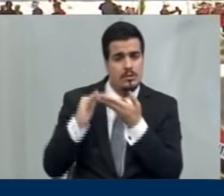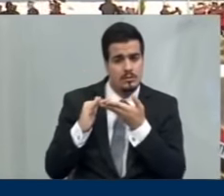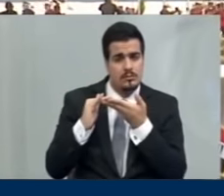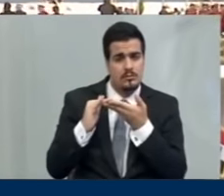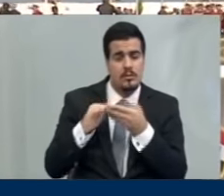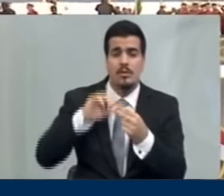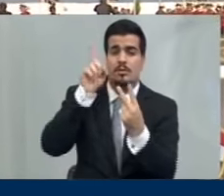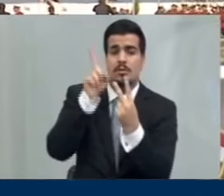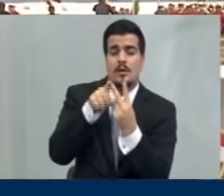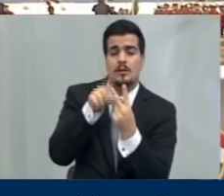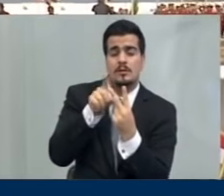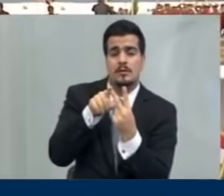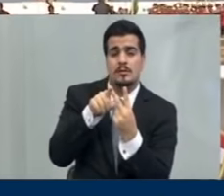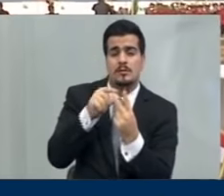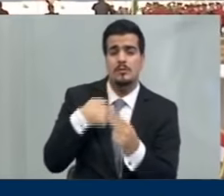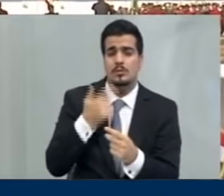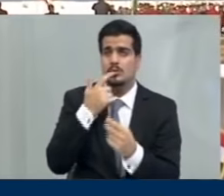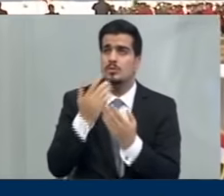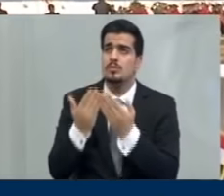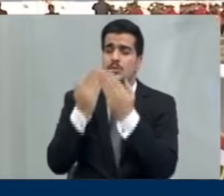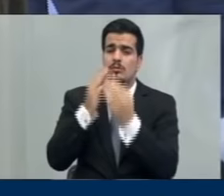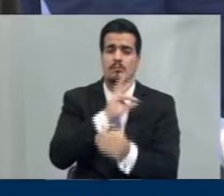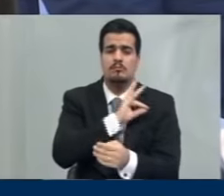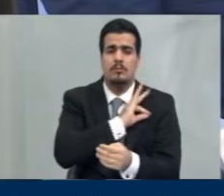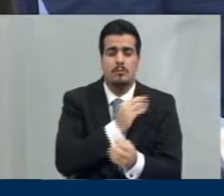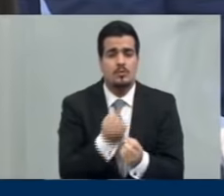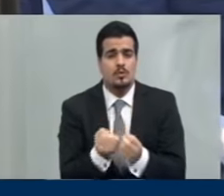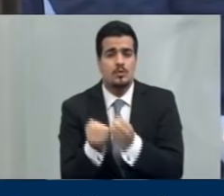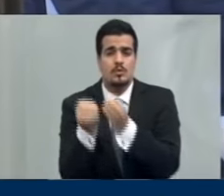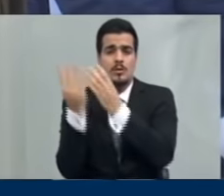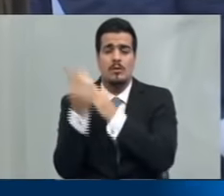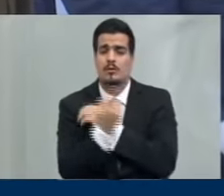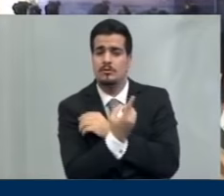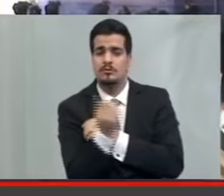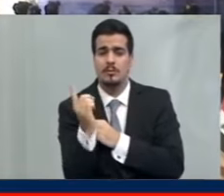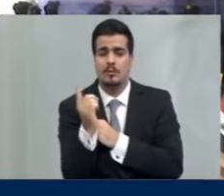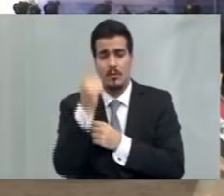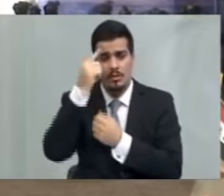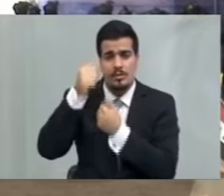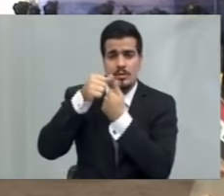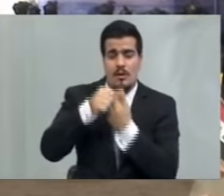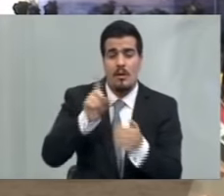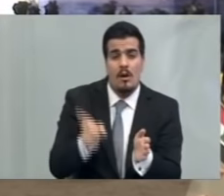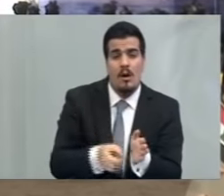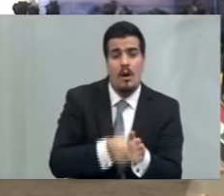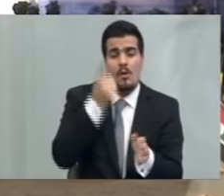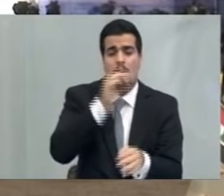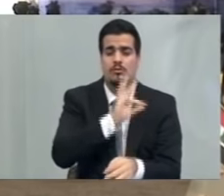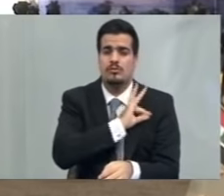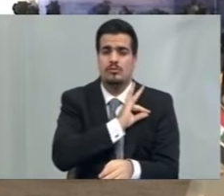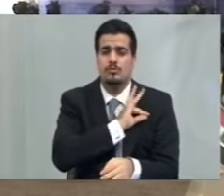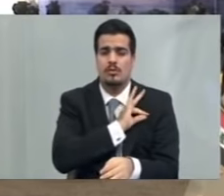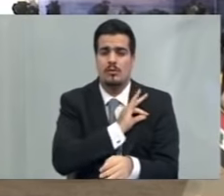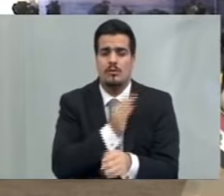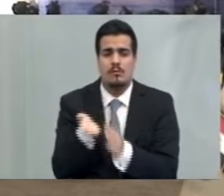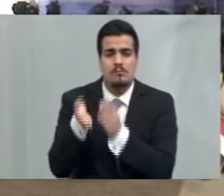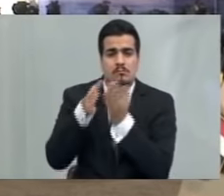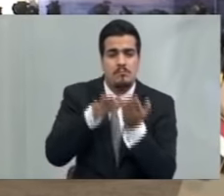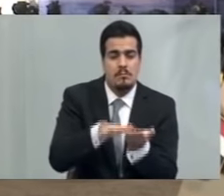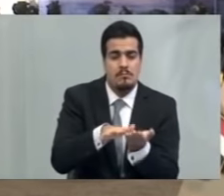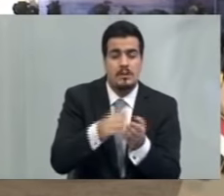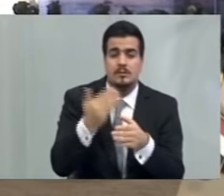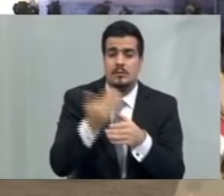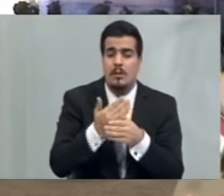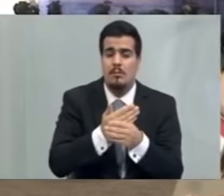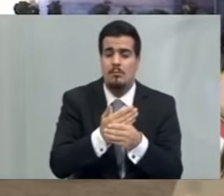وثانيا نسأل الله الرحمة والخلود لشهدائنا الأبرار. كان نستذكر أولا هو أرواح الشهداء اللي ضحوا وسقوا أرض